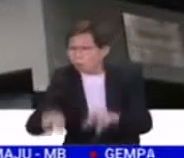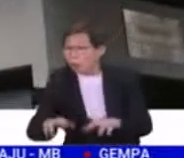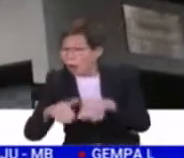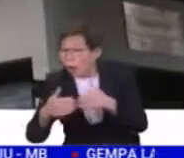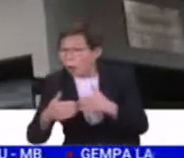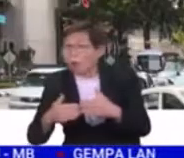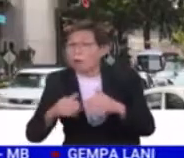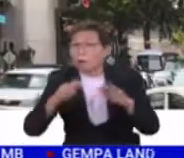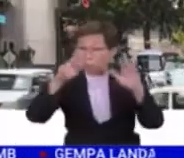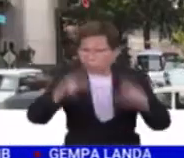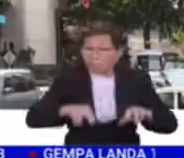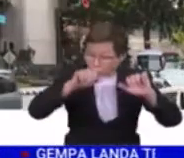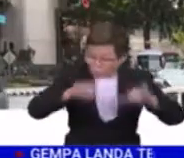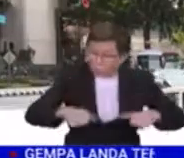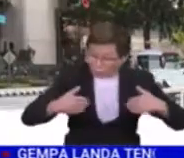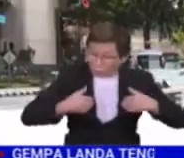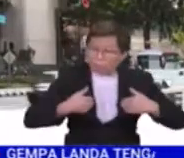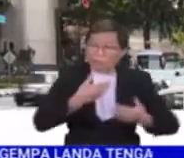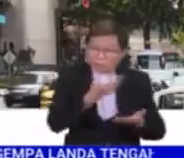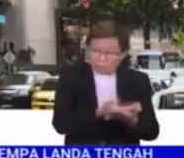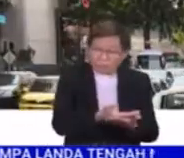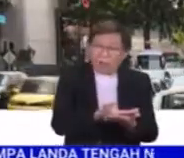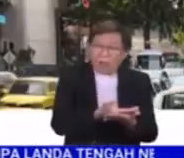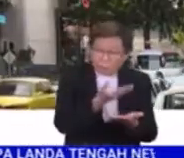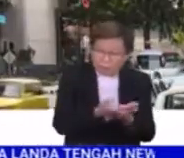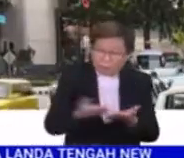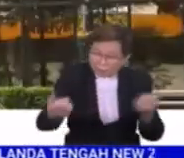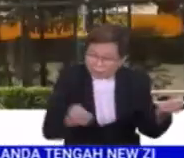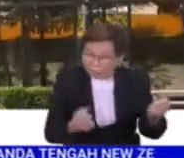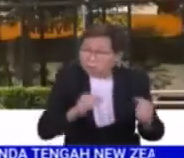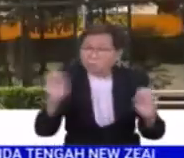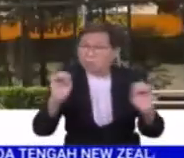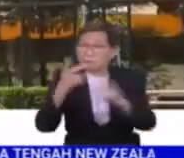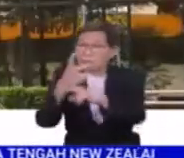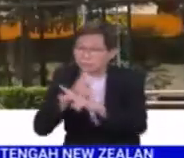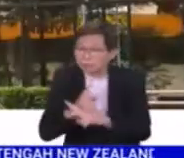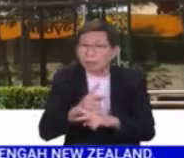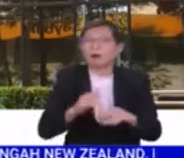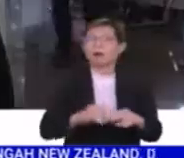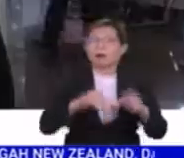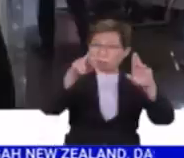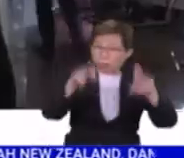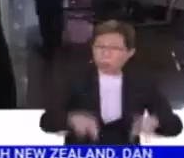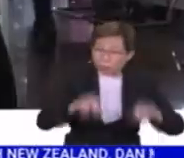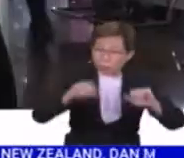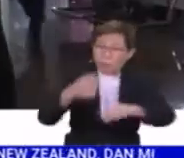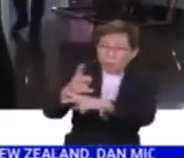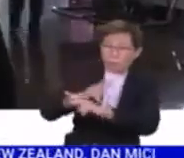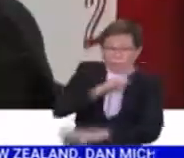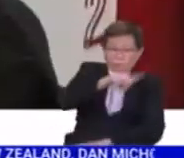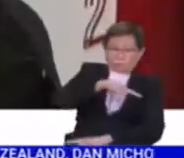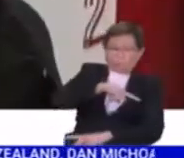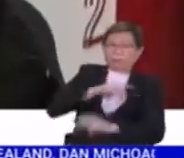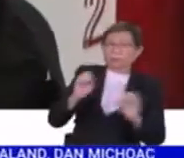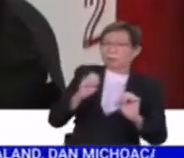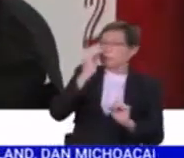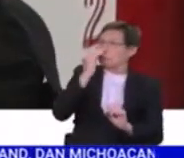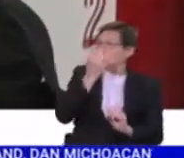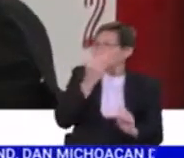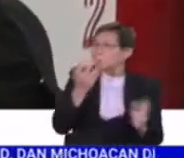memiliki kereta tanpa pinjaman? Bagaimana rakyat boleh melakukan pinjaman peribadi tanpa